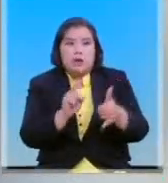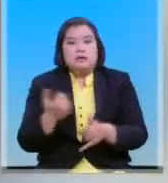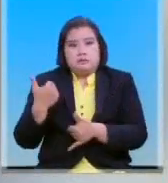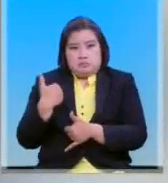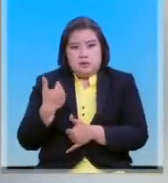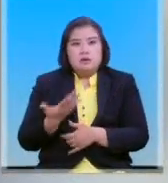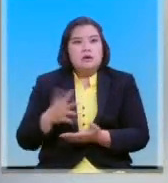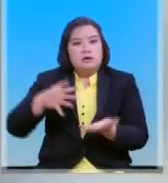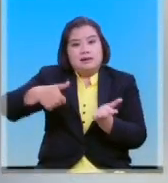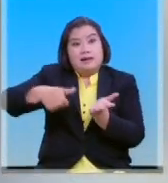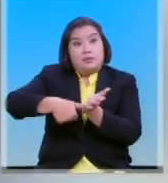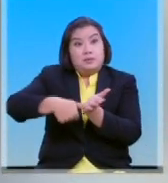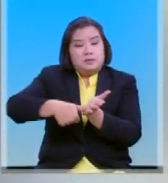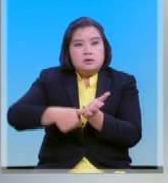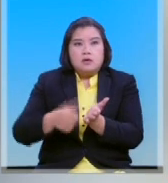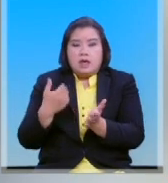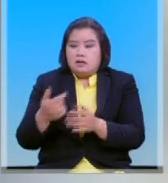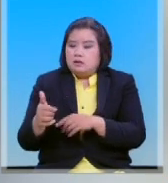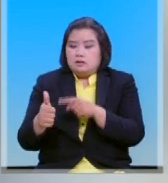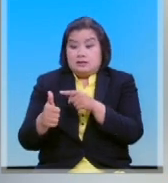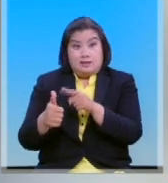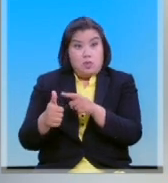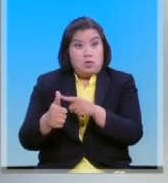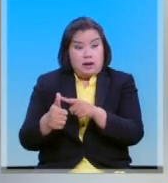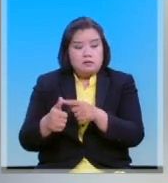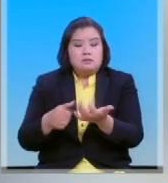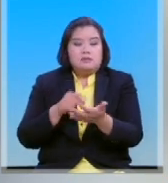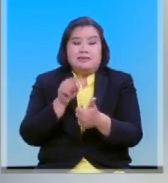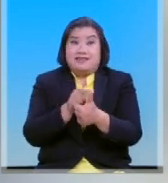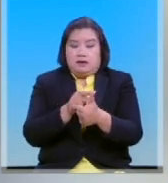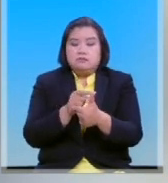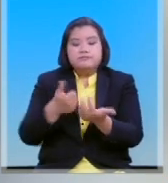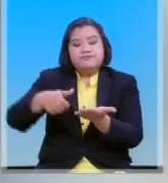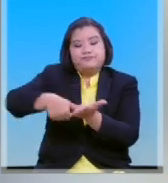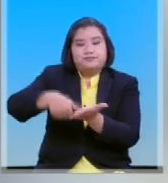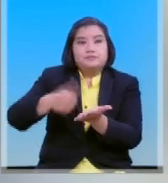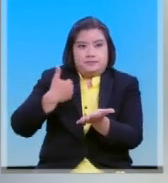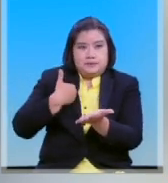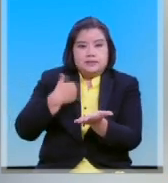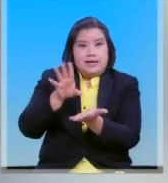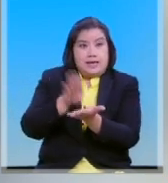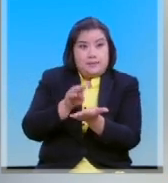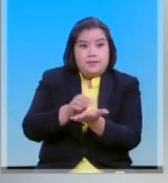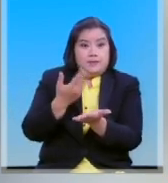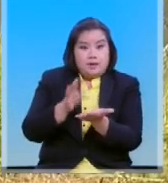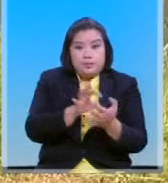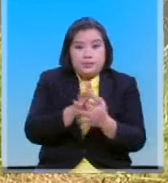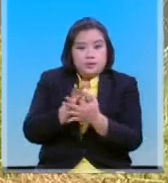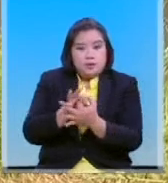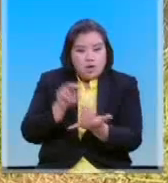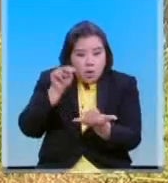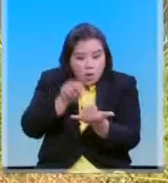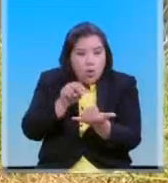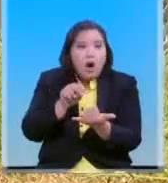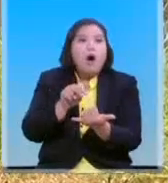ายนิ้วมือก็คือบริเวณนิ้วโป้งด้านซ้ายจากชิ้นส่วนของศพที่พบได้แล้วเมื่อนำไปตรวจสอบปรากฏว่าตรงกับในทะเบีย